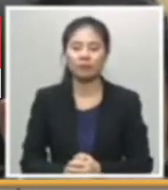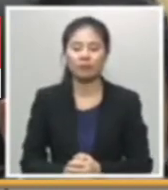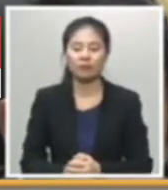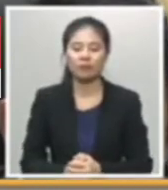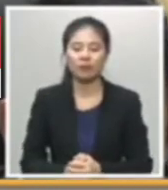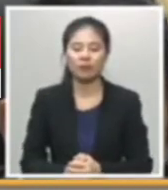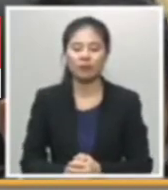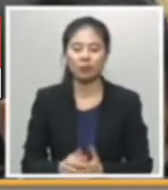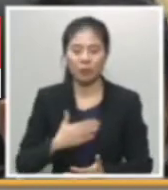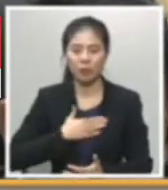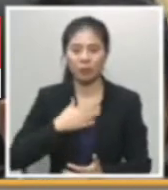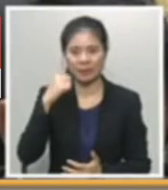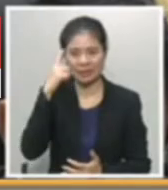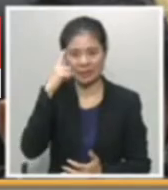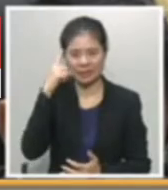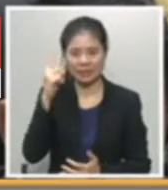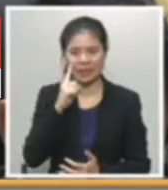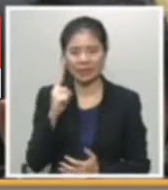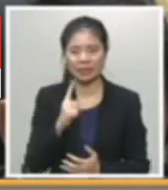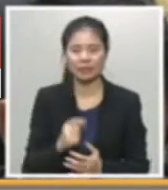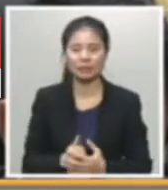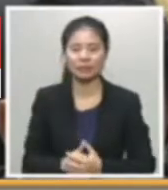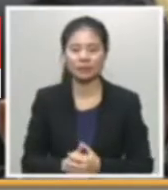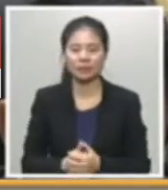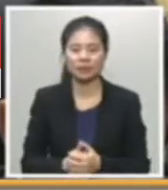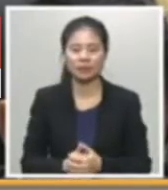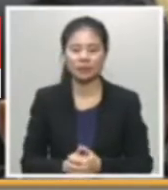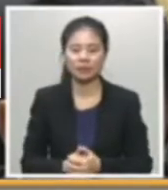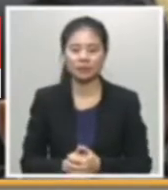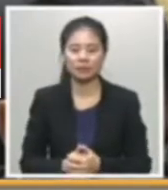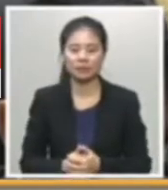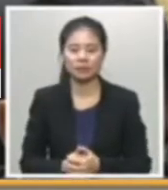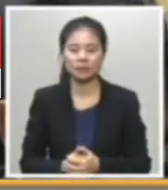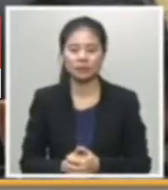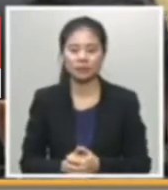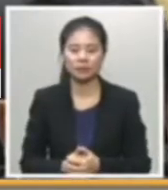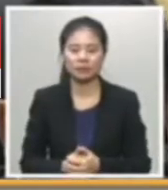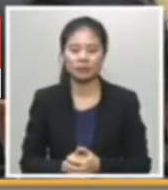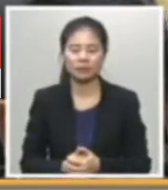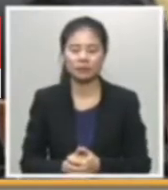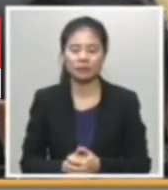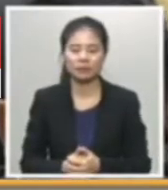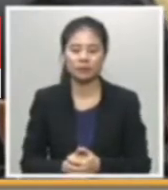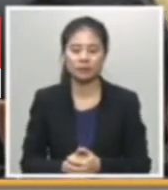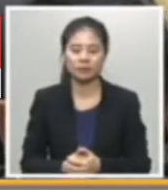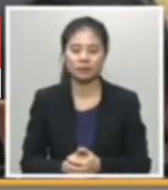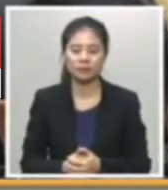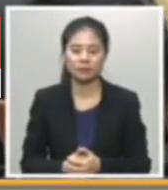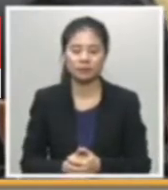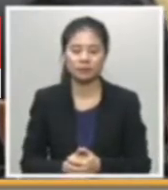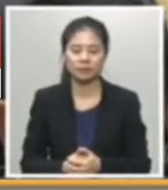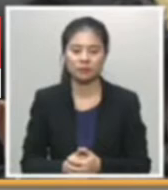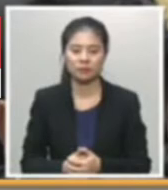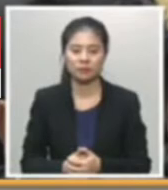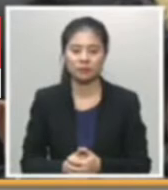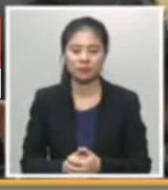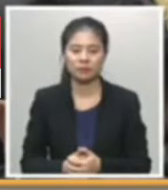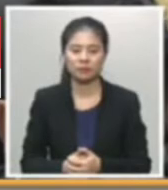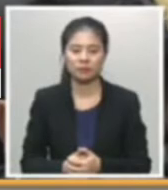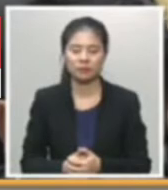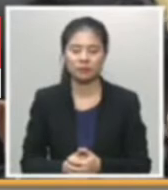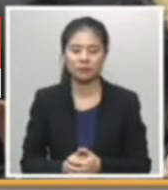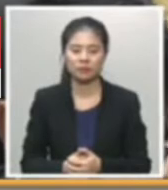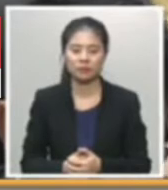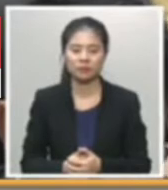สิ่งเหล่านี้นอกเหนือไปจากที่รุนแรงไว้ขนาดนั้นยังมีตามที่รัฐบาลหล